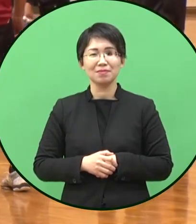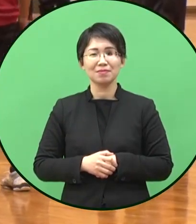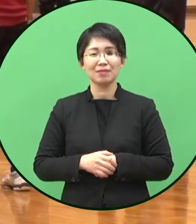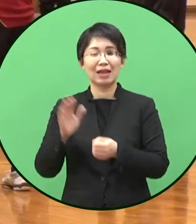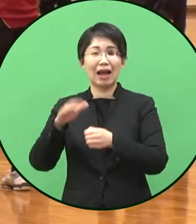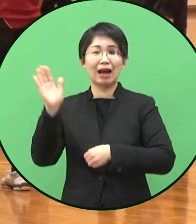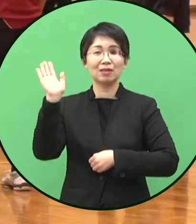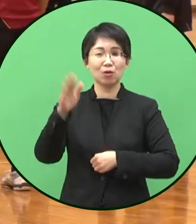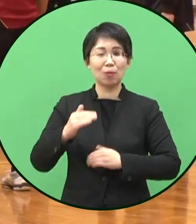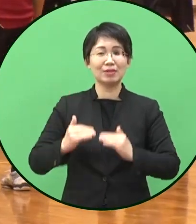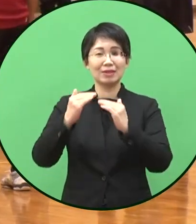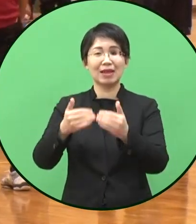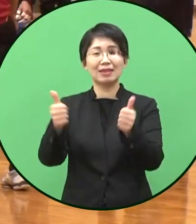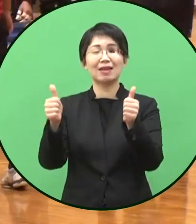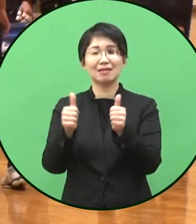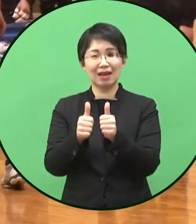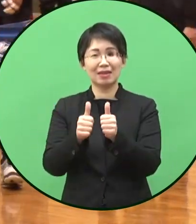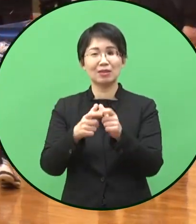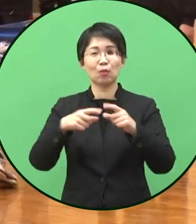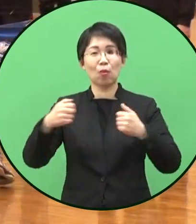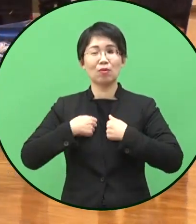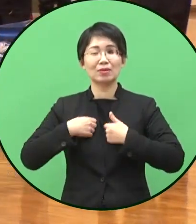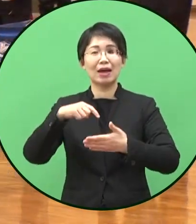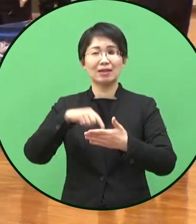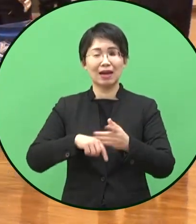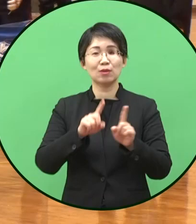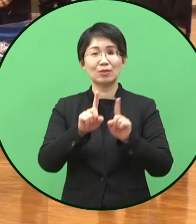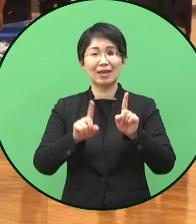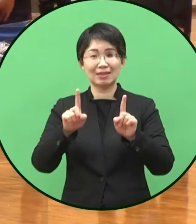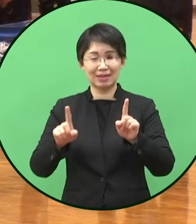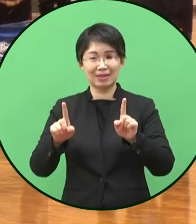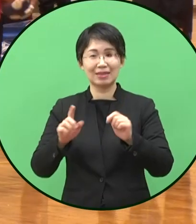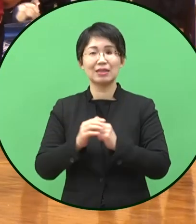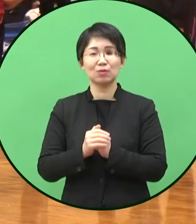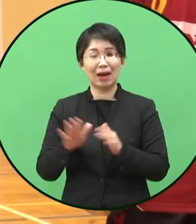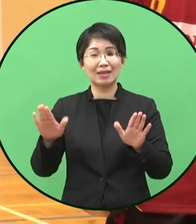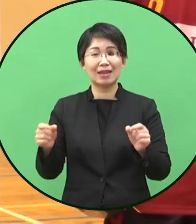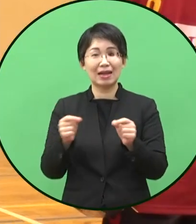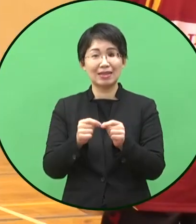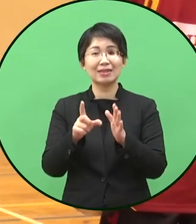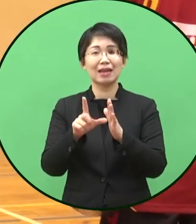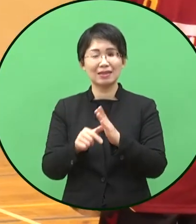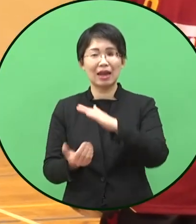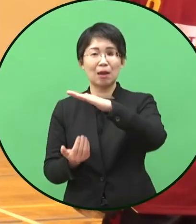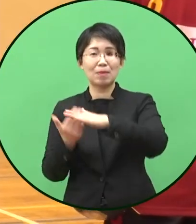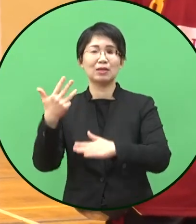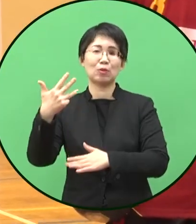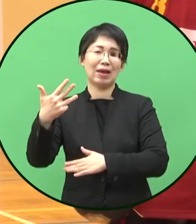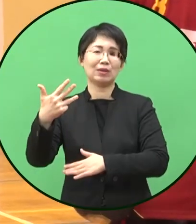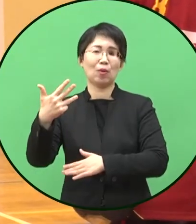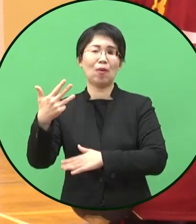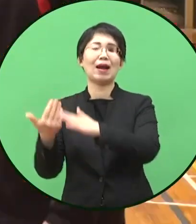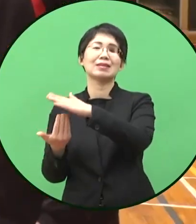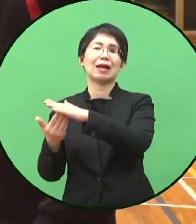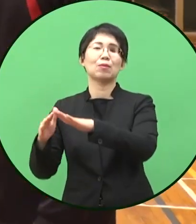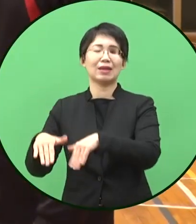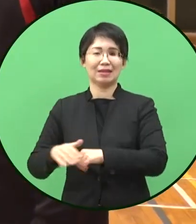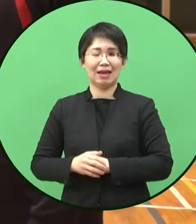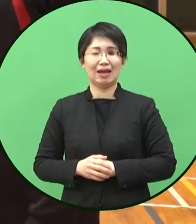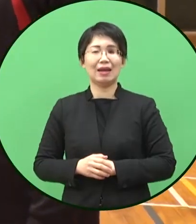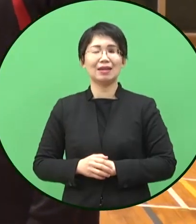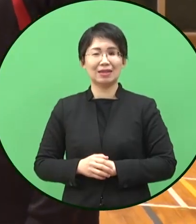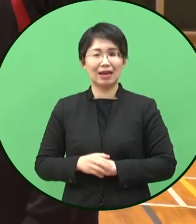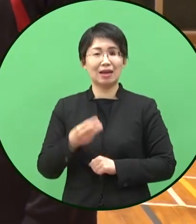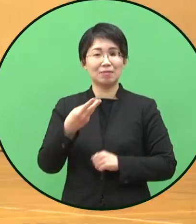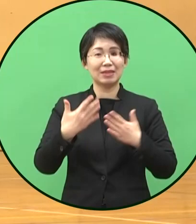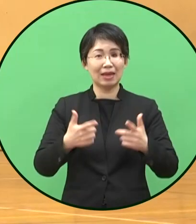ハンドボール青年男子の国体での成績は近年ではベスト8が最高。